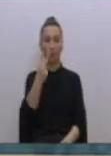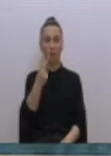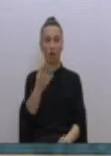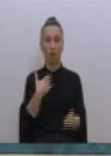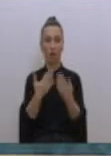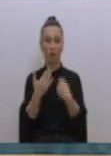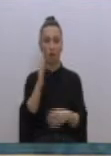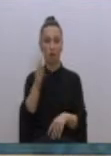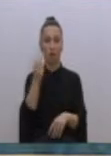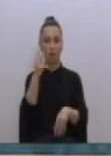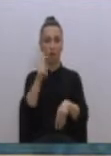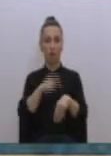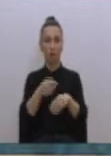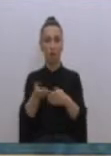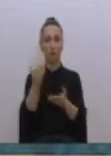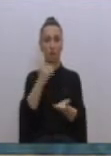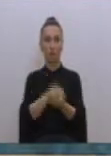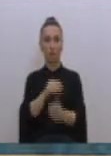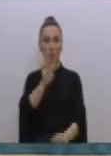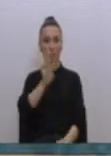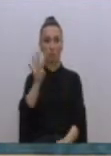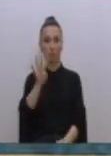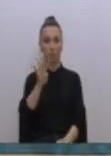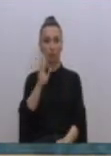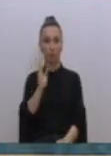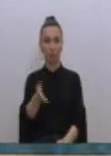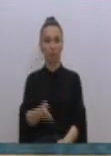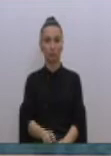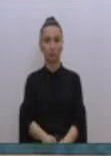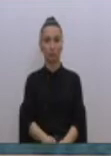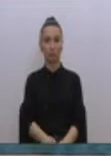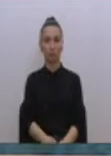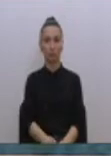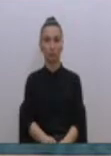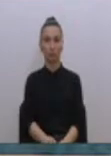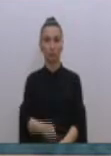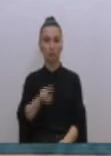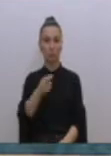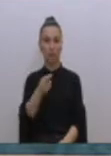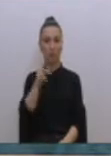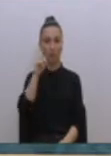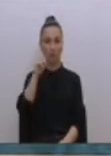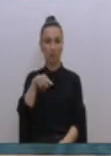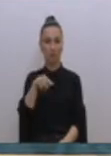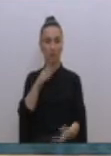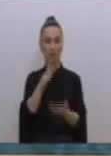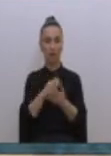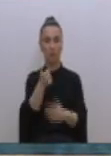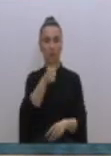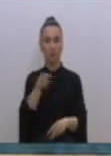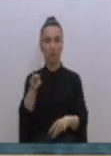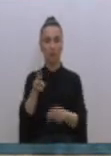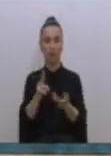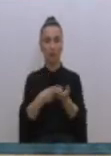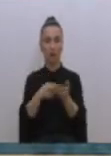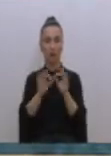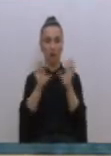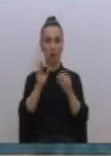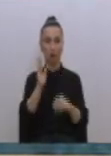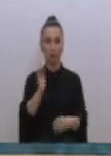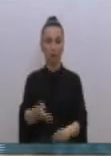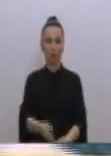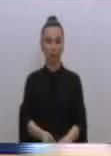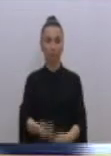გვექნება 12 საათზე და შემდეგ 4 საათზე ანუ პარასკევსიც რომ არის პრემიერის ანგარიში.